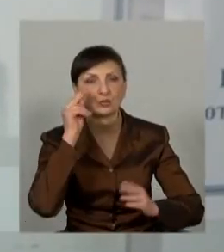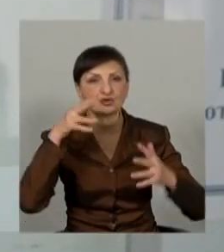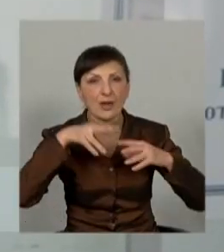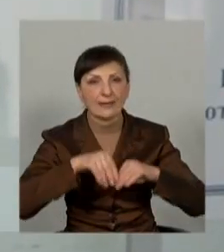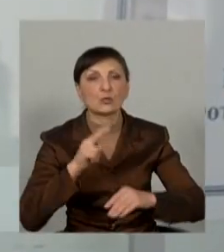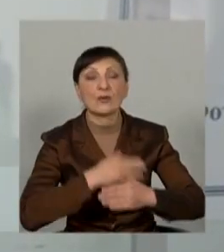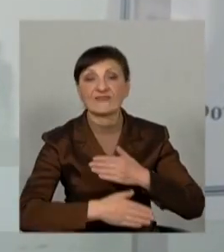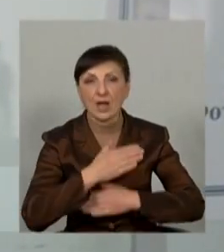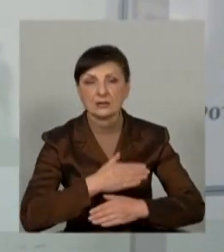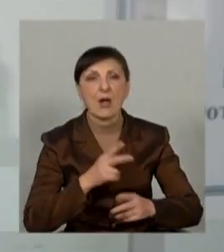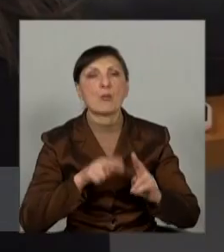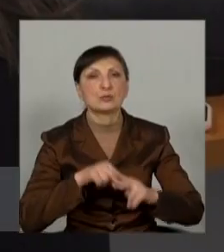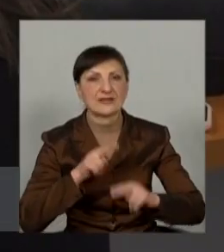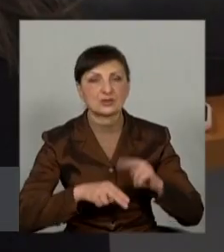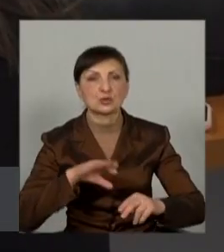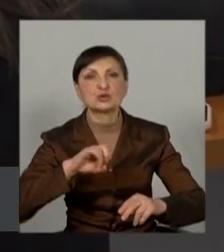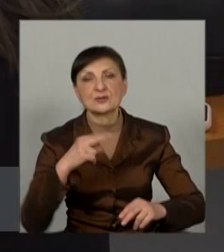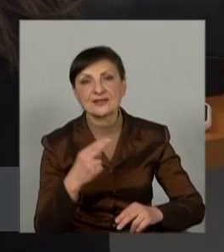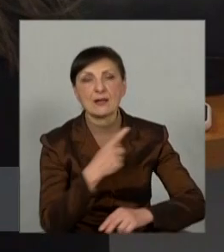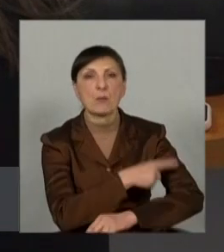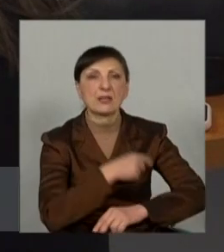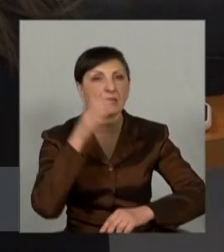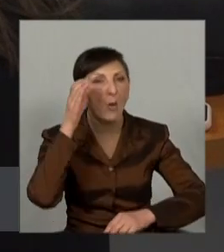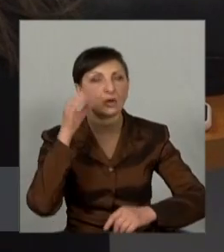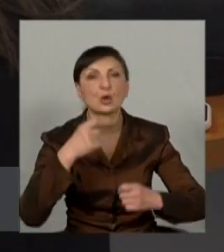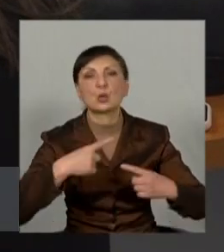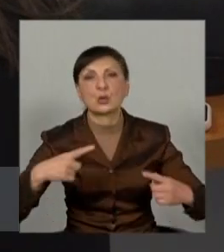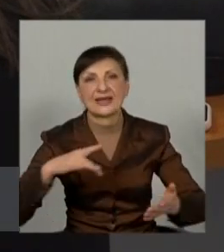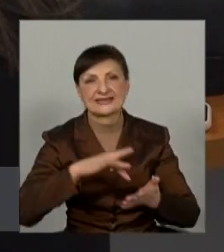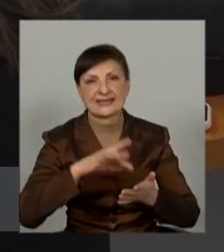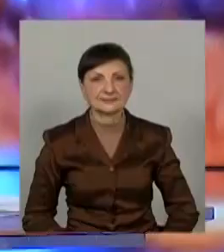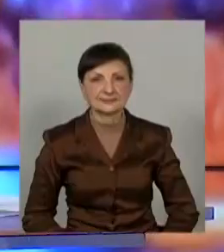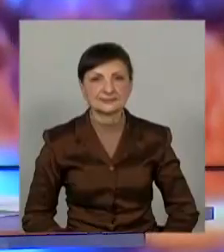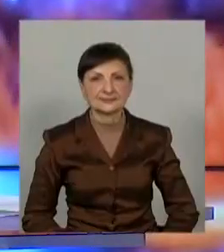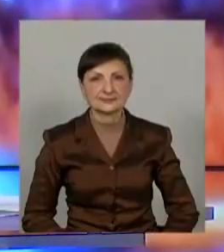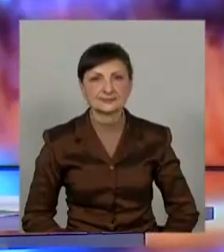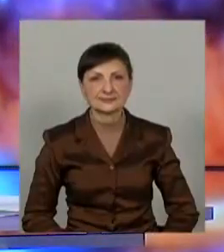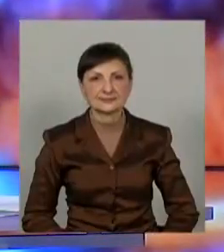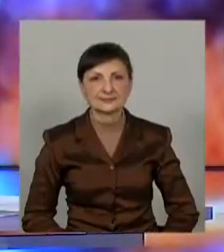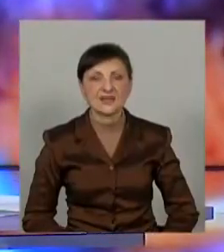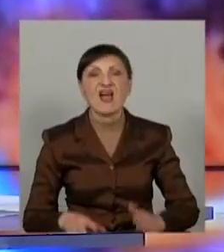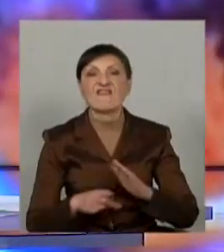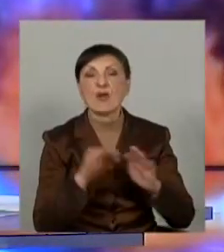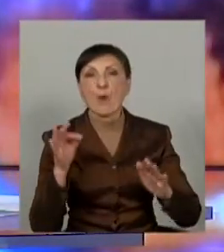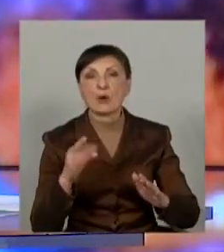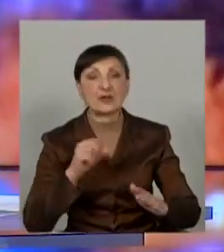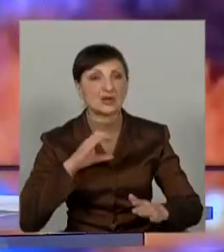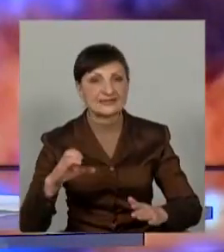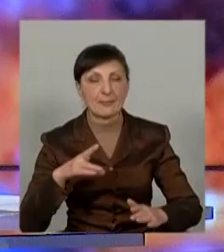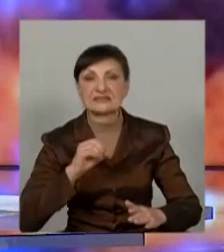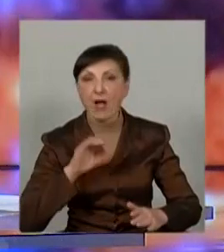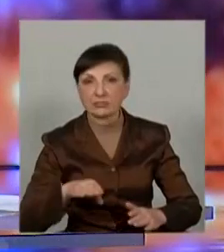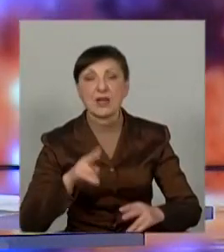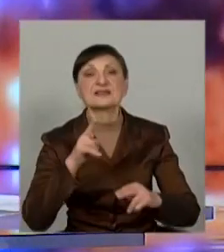лиц с инвалидностью построят социальные, медико-научные и другие центры. Выборы Мажилиса и Маслихатов